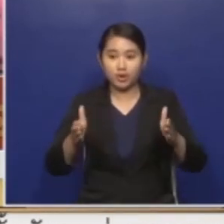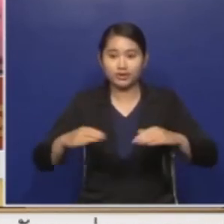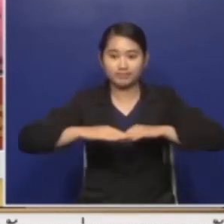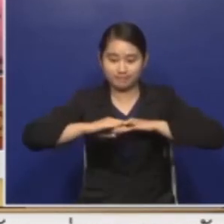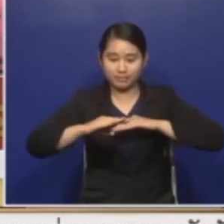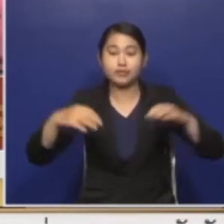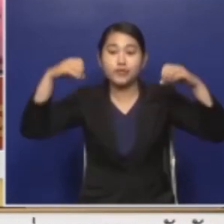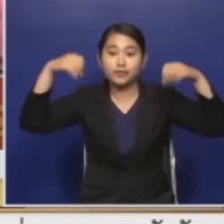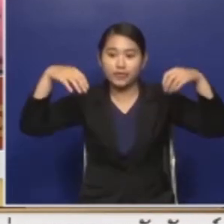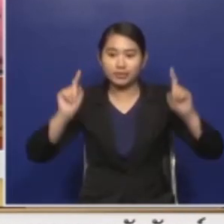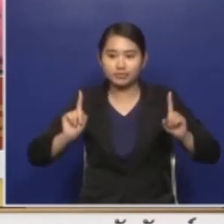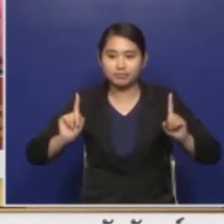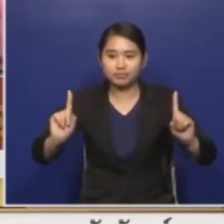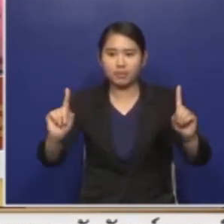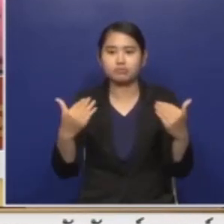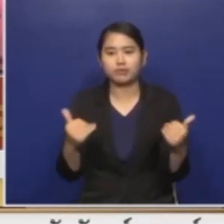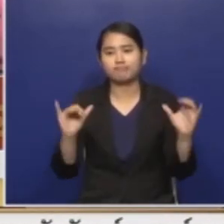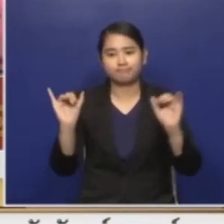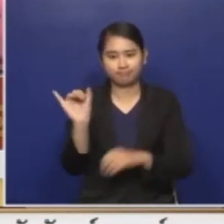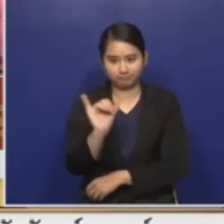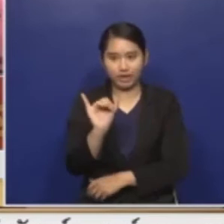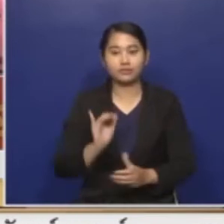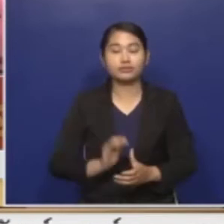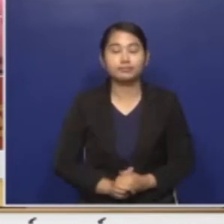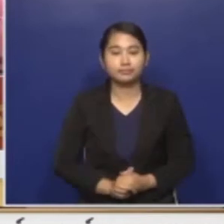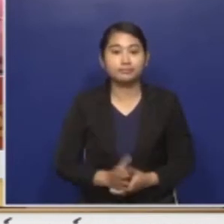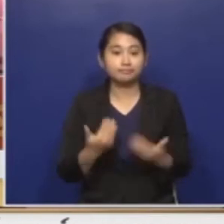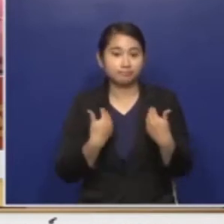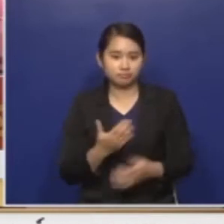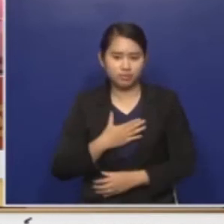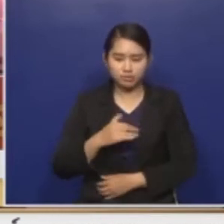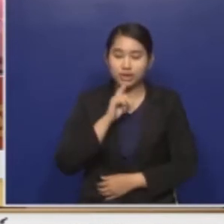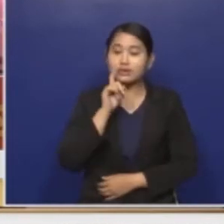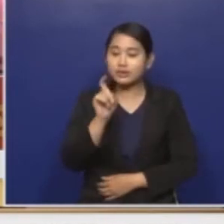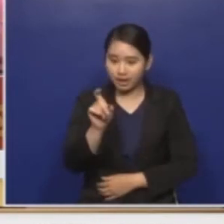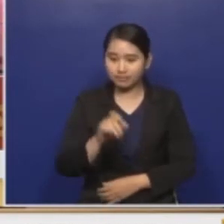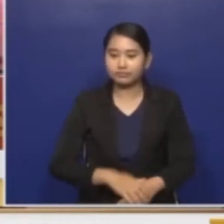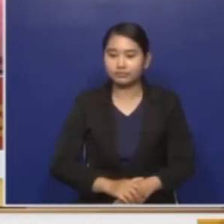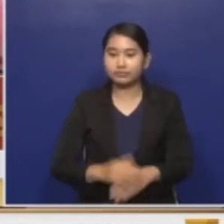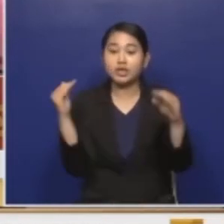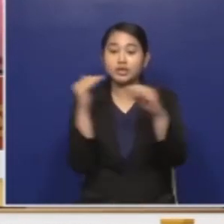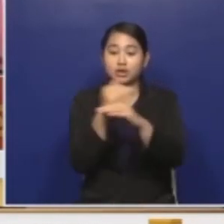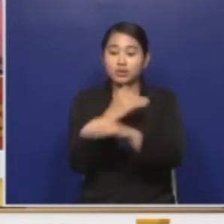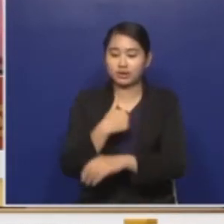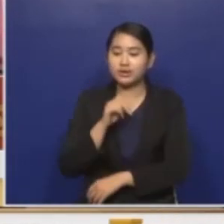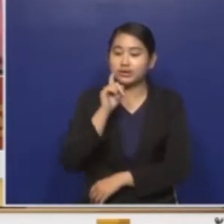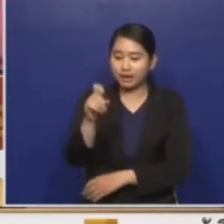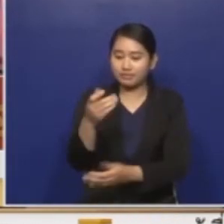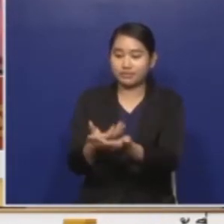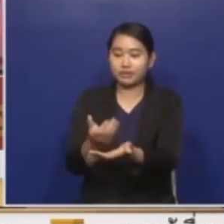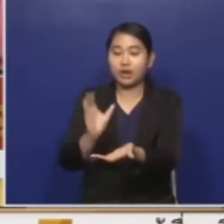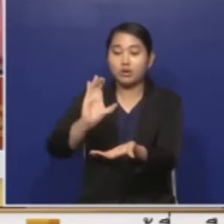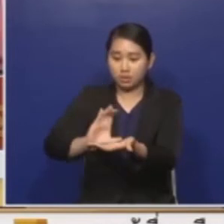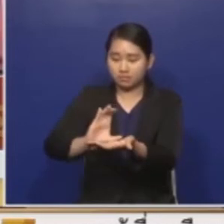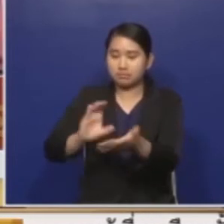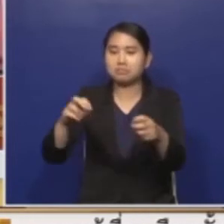างส่องสว่างปัจจุบันยังไม่มีนะครับได้สอบถามทางหลวงชนบทแล้วว่าในส่วนของงบประมาณจะติด